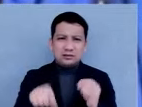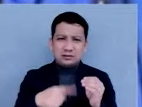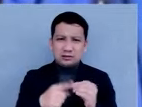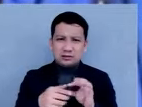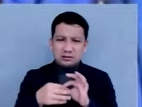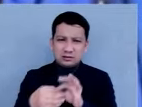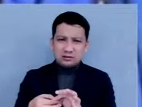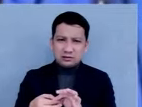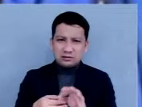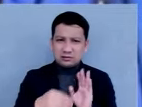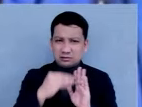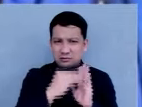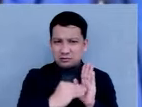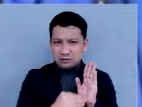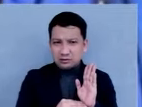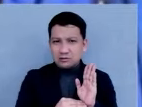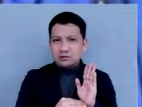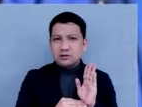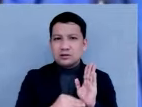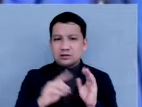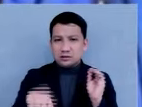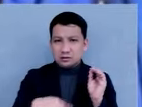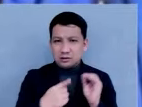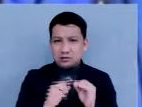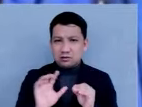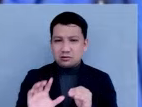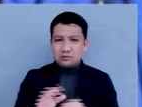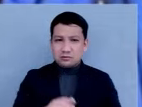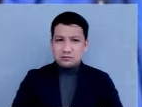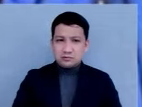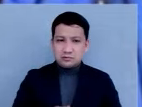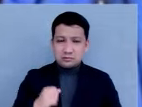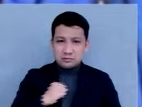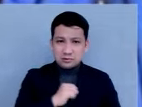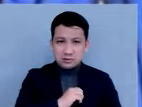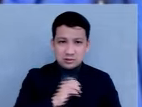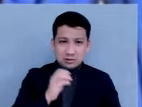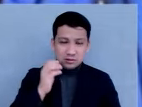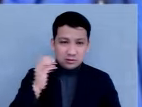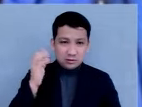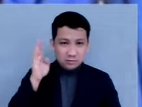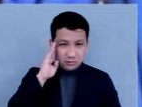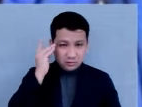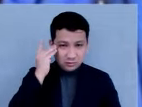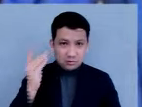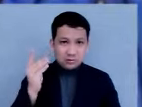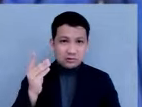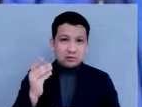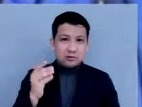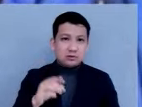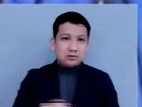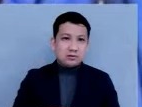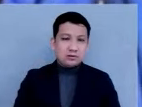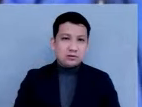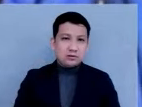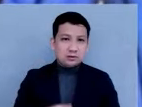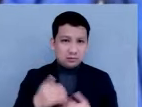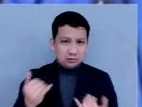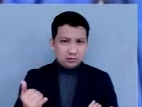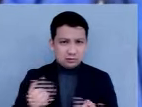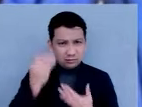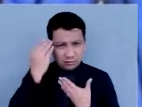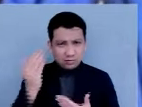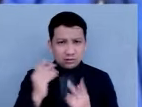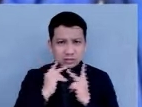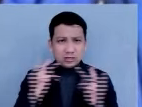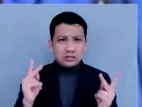pagbanggit, categorically, kay former police chief and now Senator Bato de la Rosa, ngayon na lang po yan